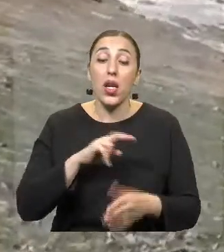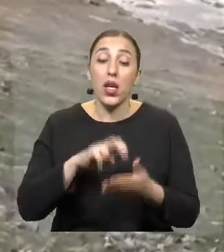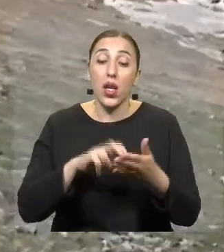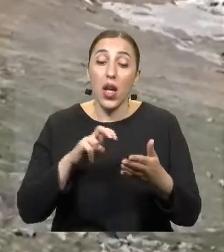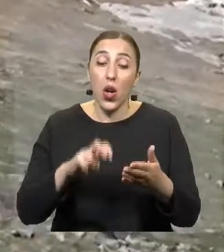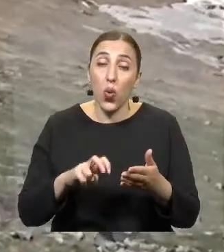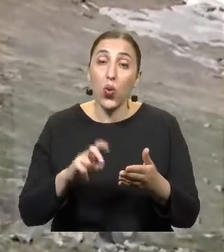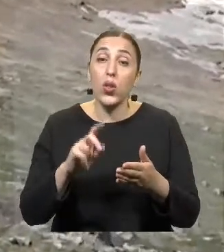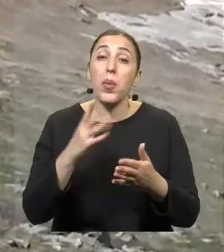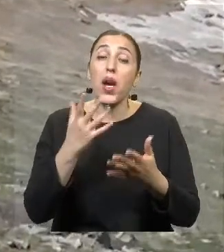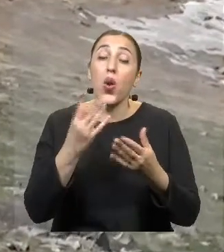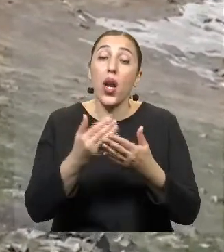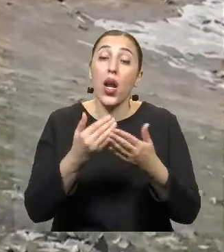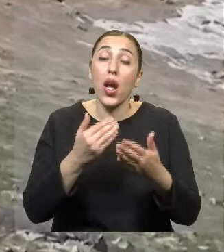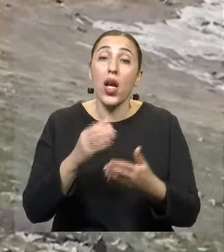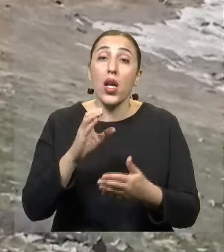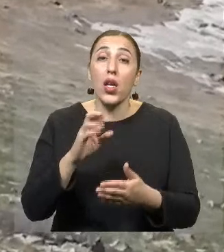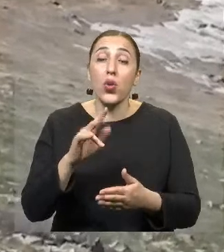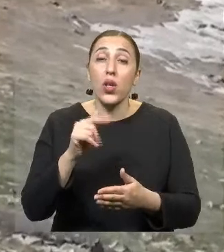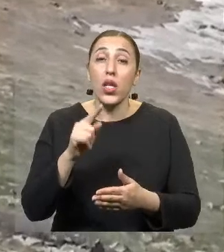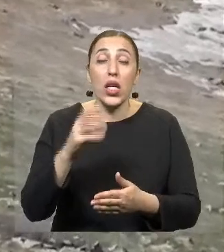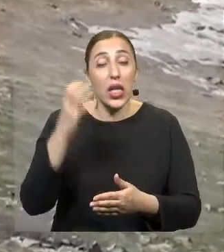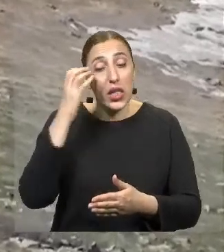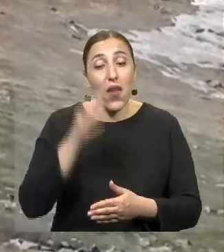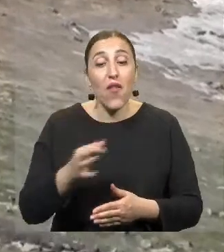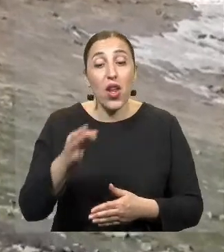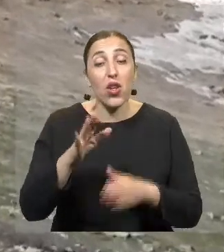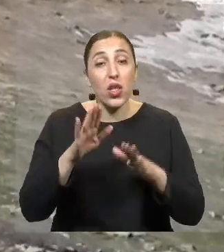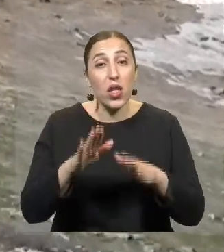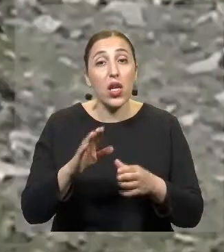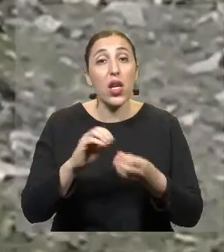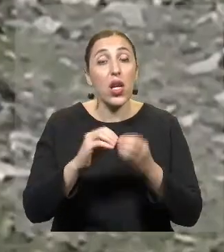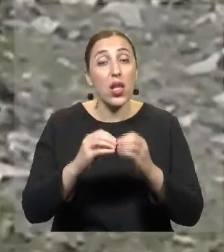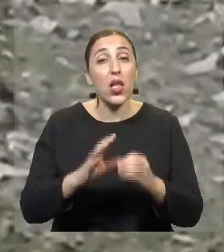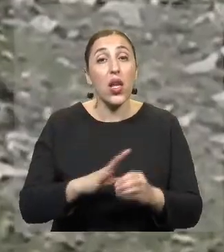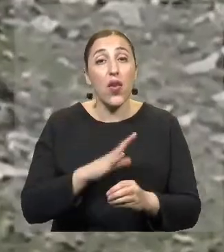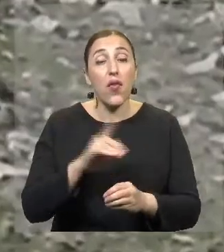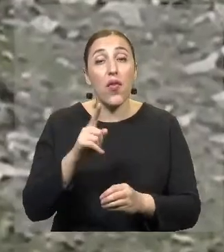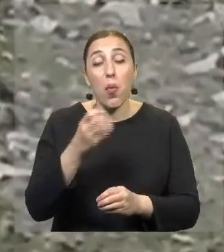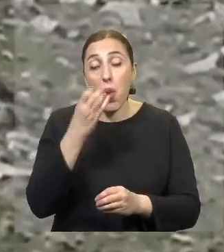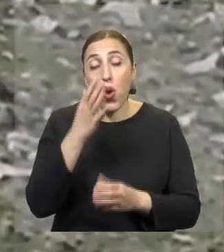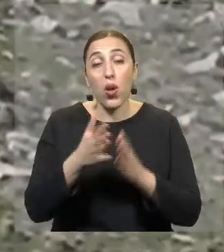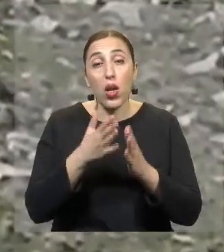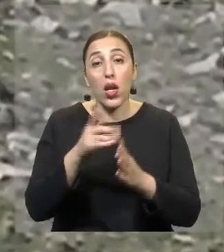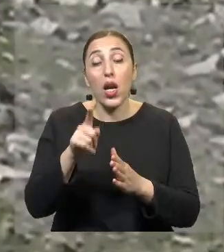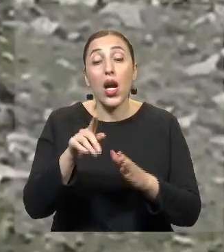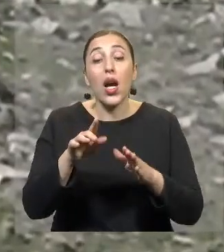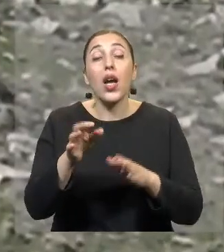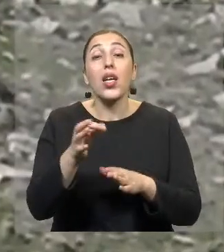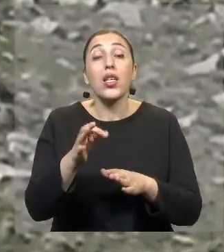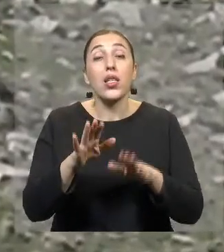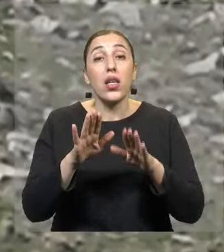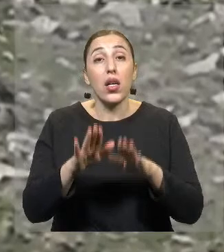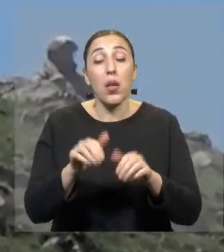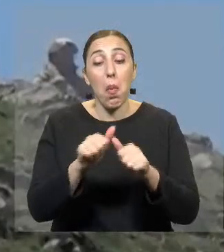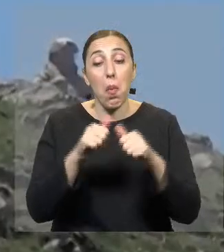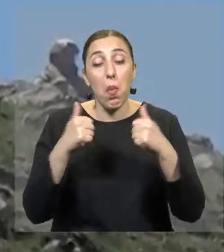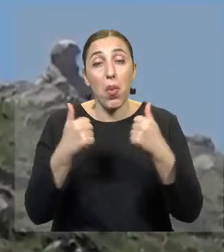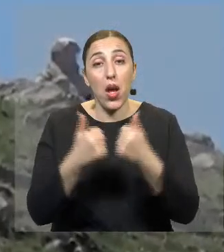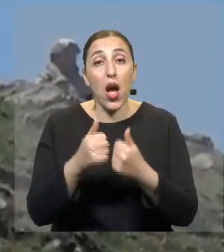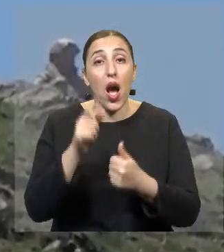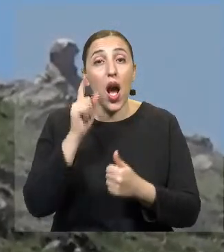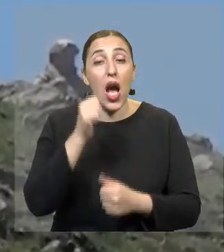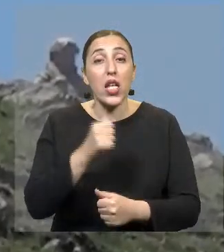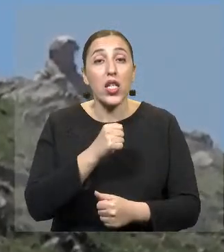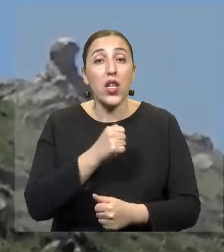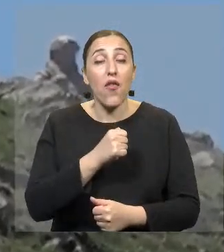առաջ էլ իրավիճակը լարվել էր սյունիքի սևլջի տարածքում։ Պակում պնդել էր, թե այդ հատվածում շորջապակման մեջ են վերցրել հայ զինվորականների 60